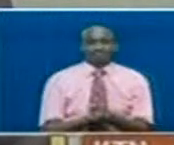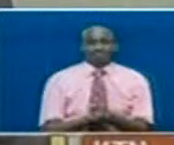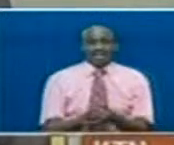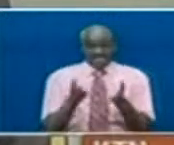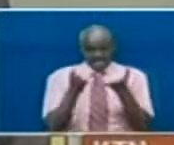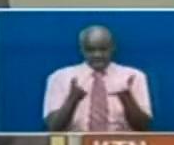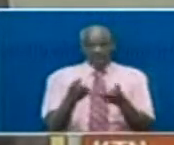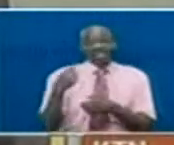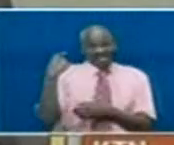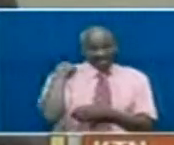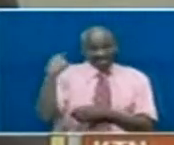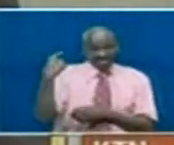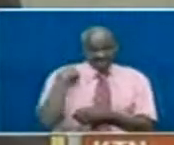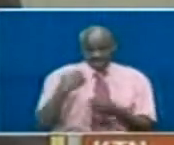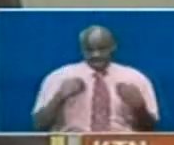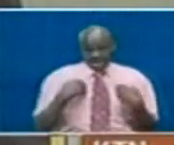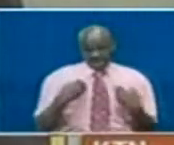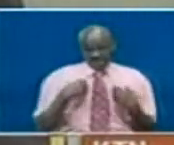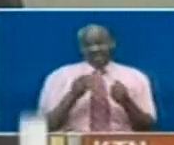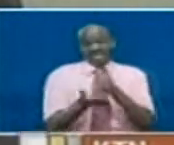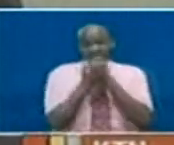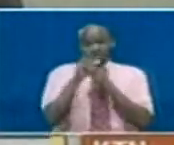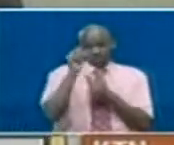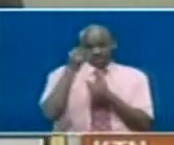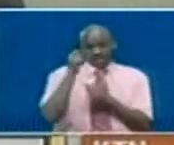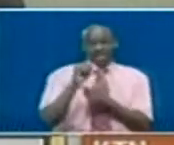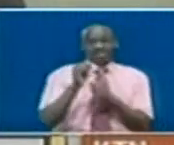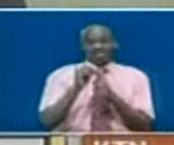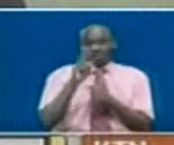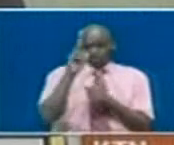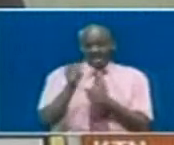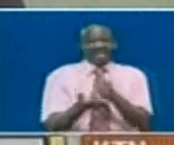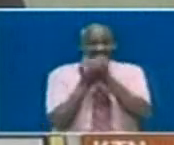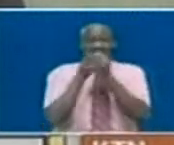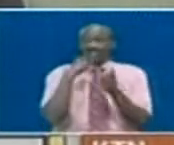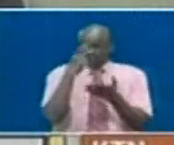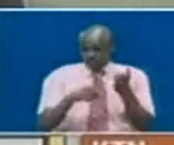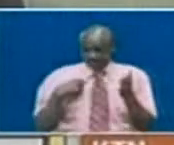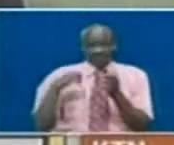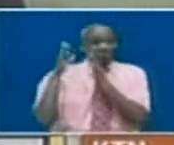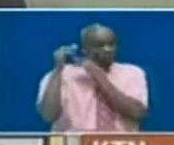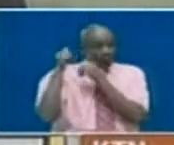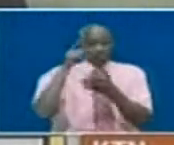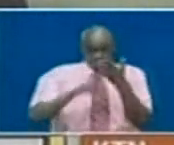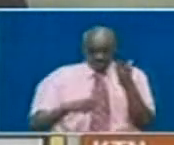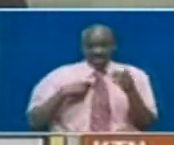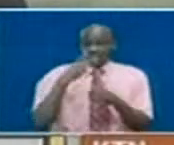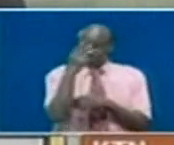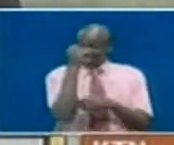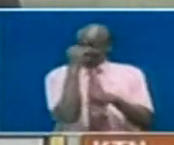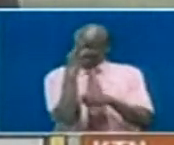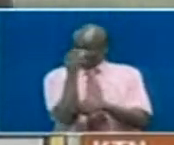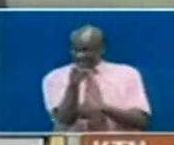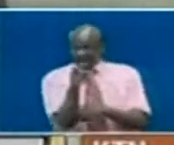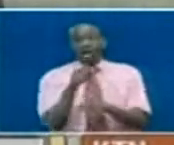Mtazamaji, jana shirika la kutoa msaada la UNaids lilielezea matumaini yake kuwa ifikapo mwaka